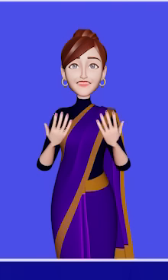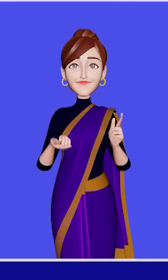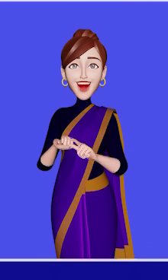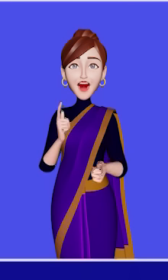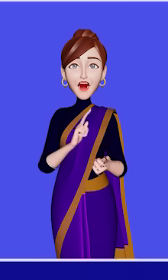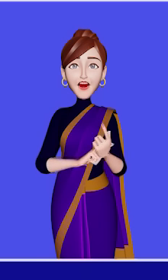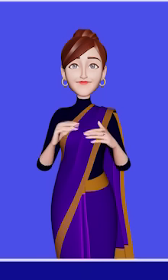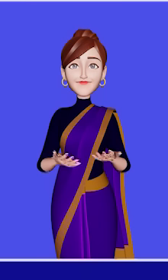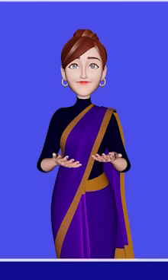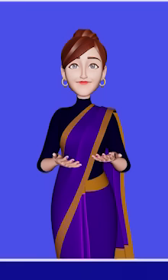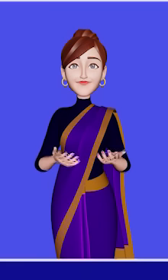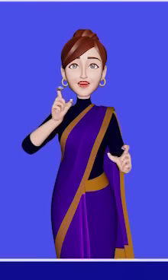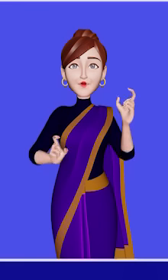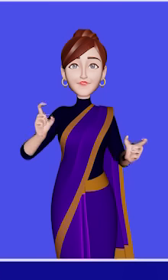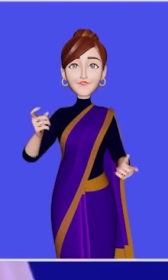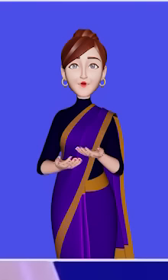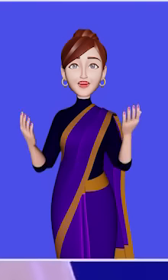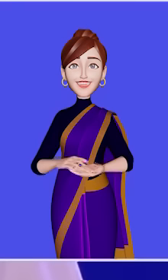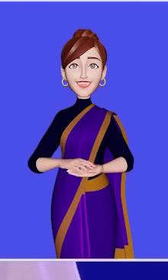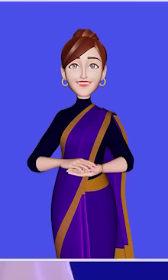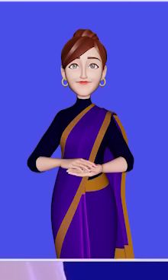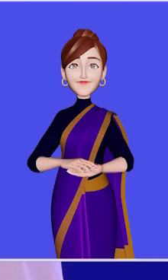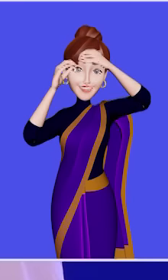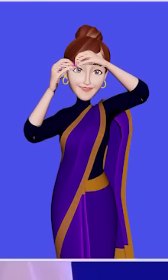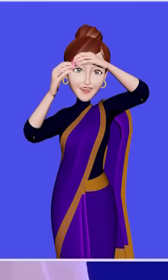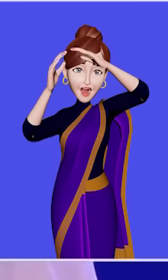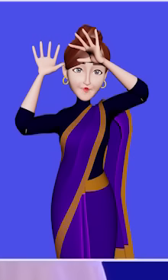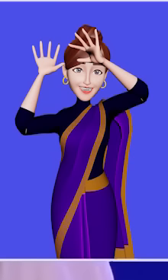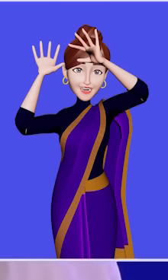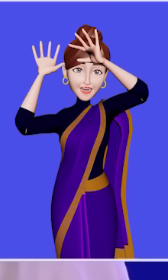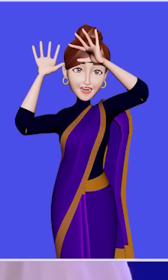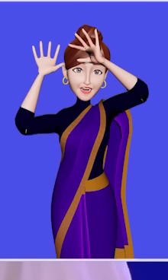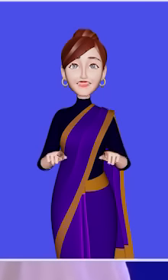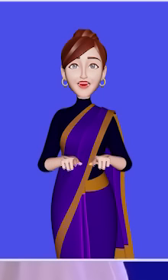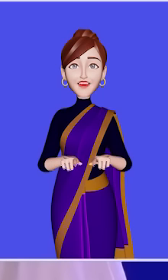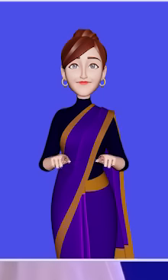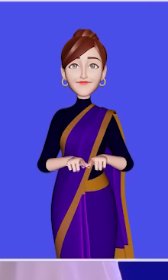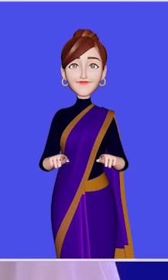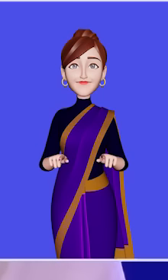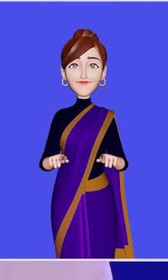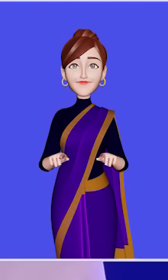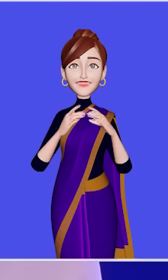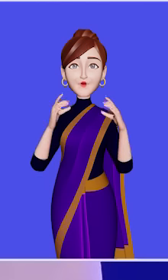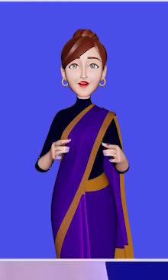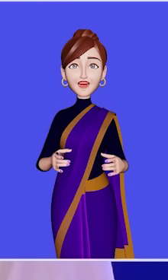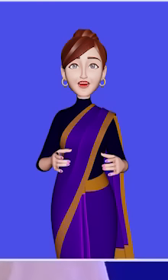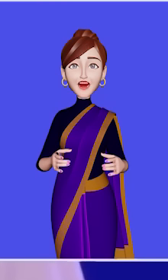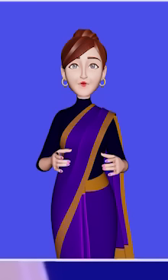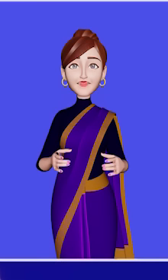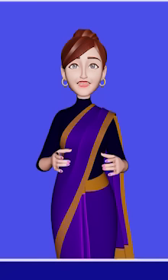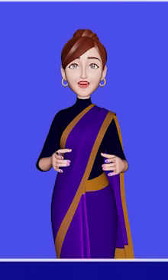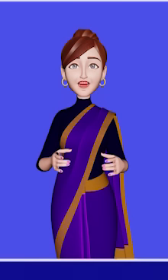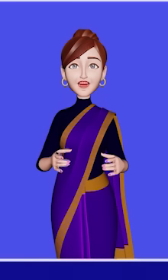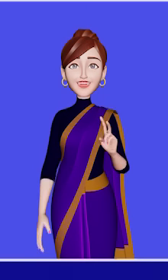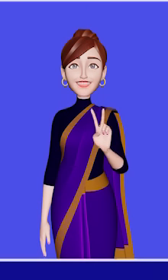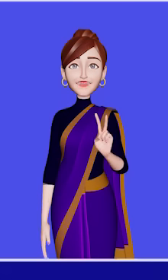सोचने, समझने और काम करने के पैराडाइम बदलते हैं। और दिलचस्प बात